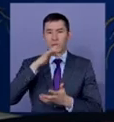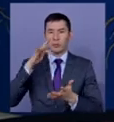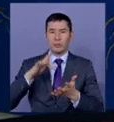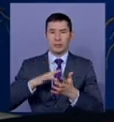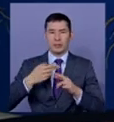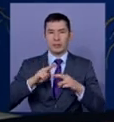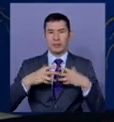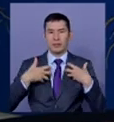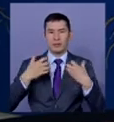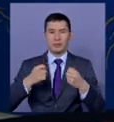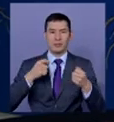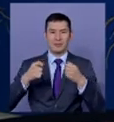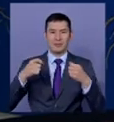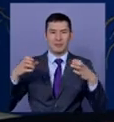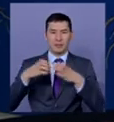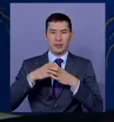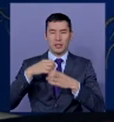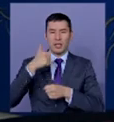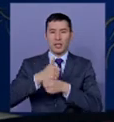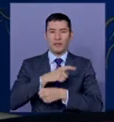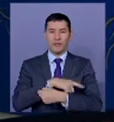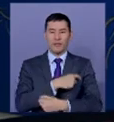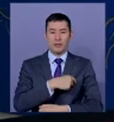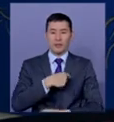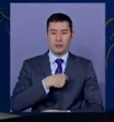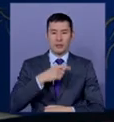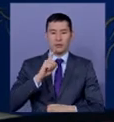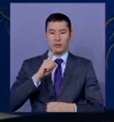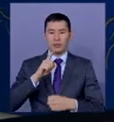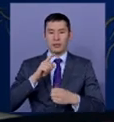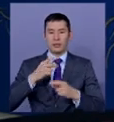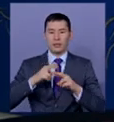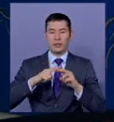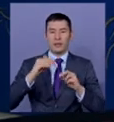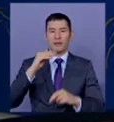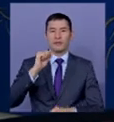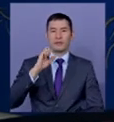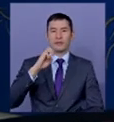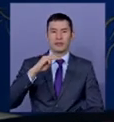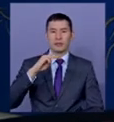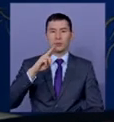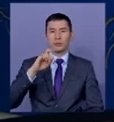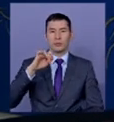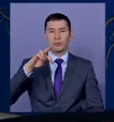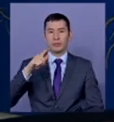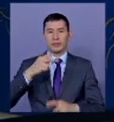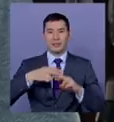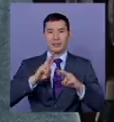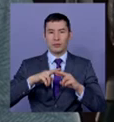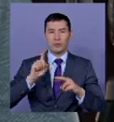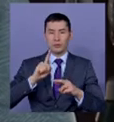қоғамдық денсаулық сақтау департаментінің бас дәрігері ретінде құзырлы органдарға тіркелген фаст дубль препаратын тіркеуден алып тастауын талап